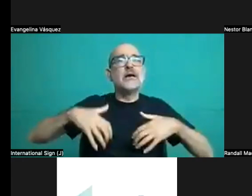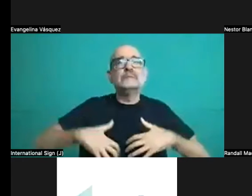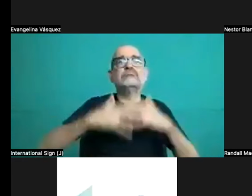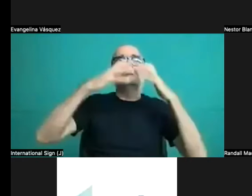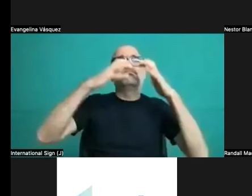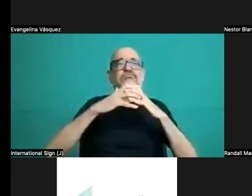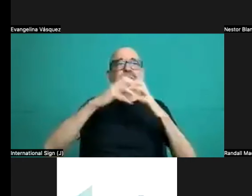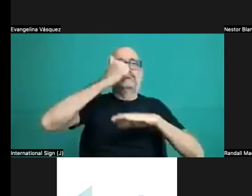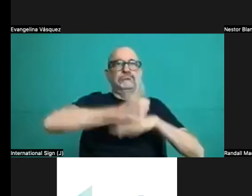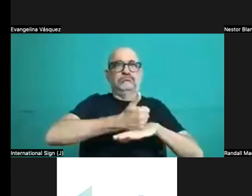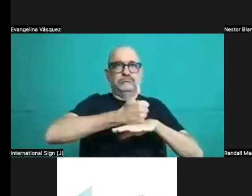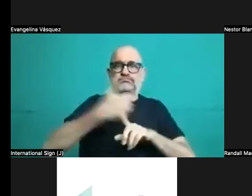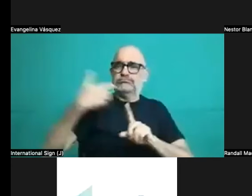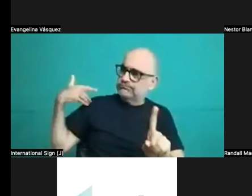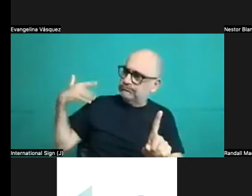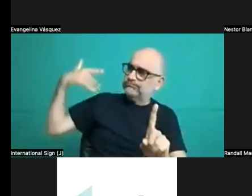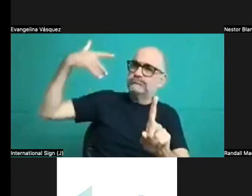débuts.